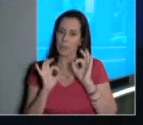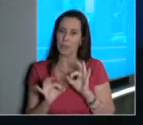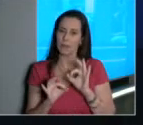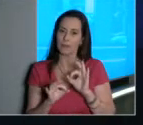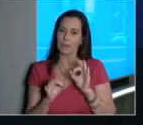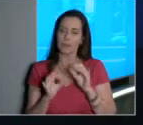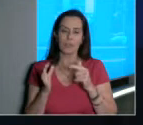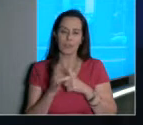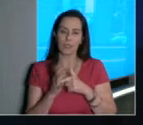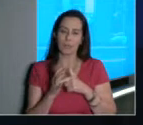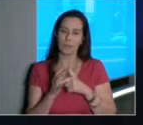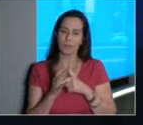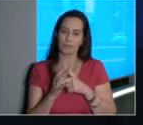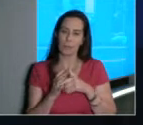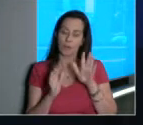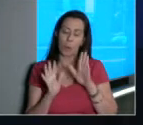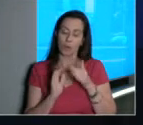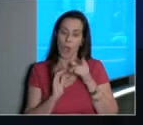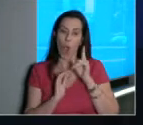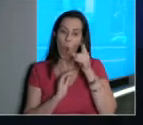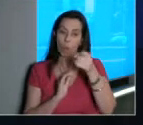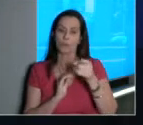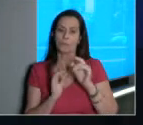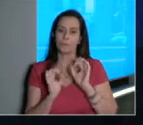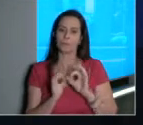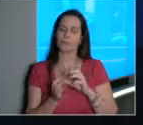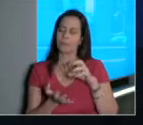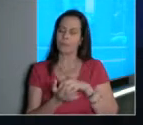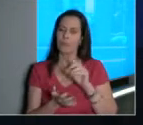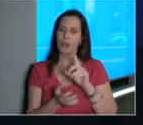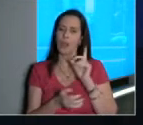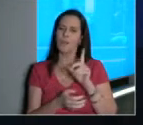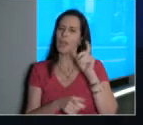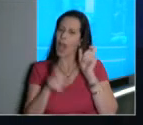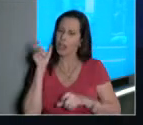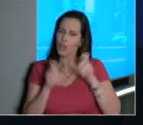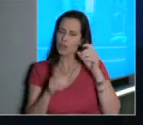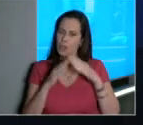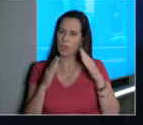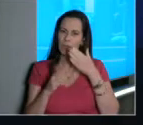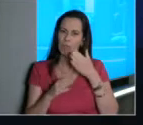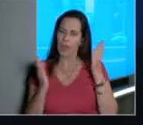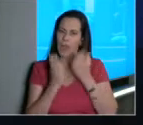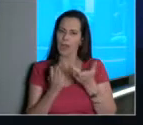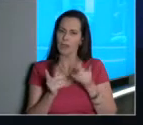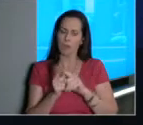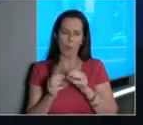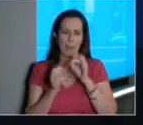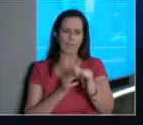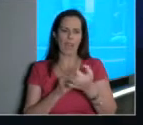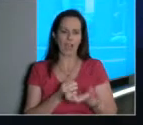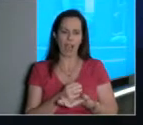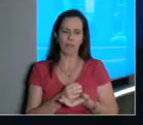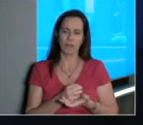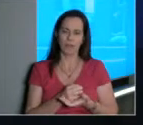זה מאוד רחוק גם מבחינת המרחק ממש מהמרכז. אבל התושבים קוראים לזה עיירת פיתוח באיזשהו מקום,